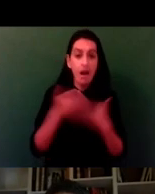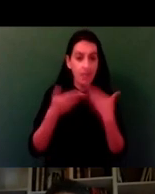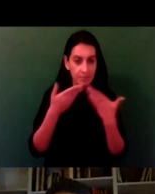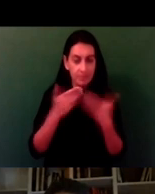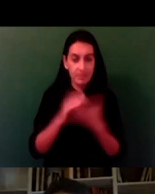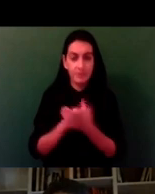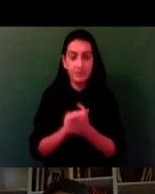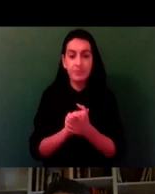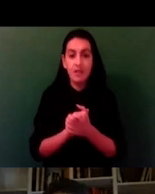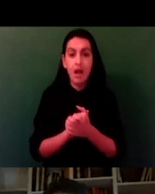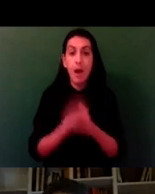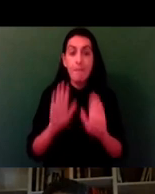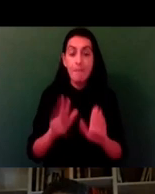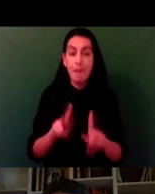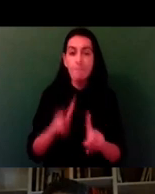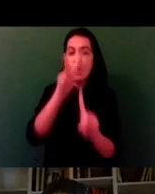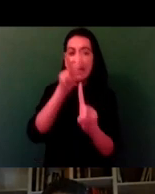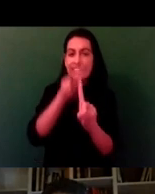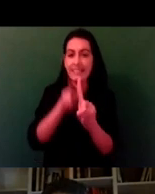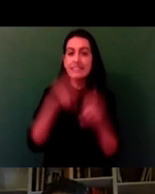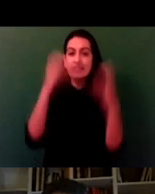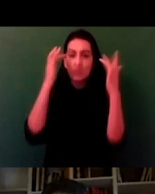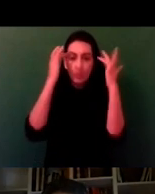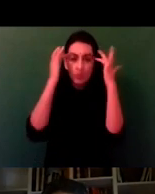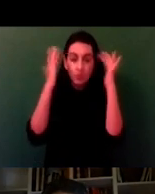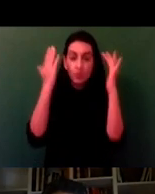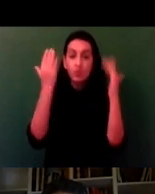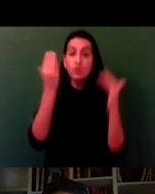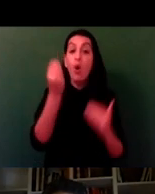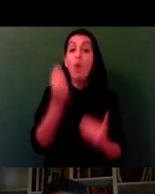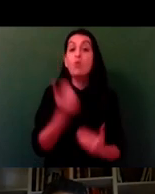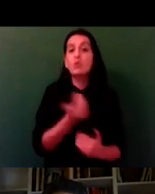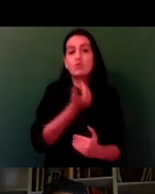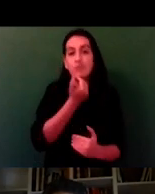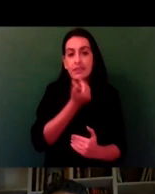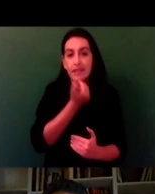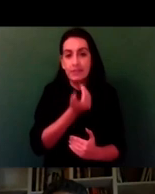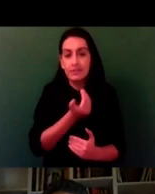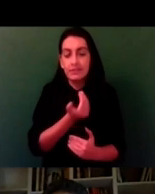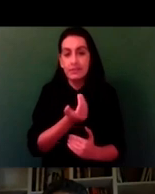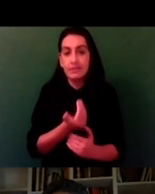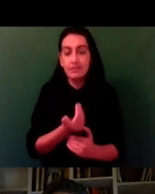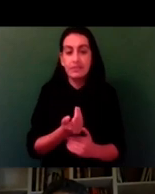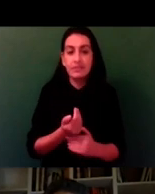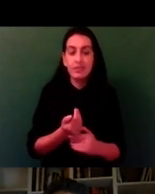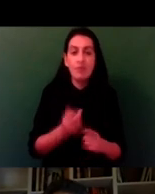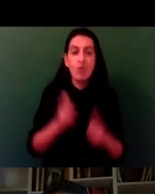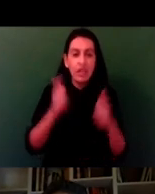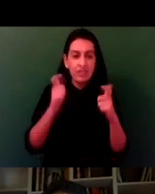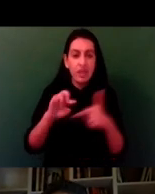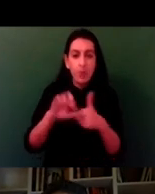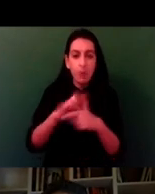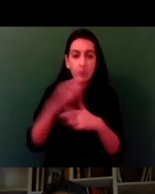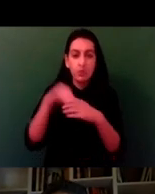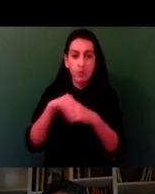ama bu katılım kültürü oluşmadan bizim hani şeye hani nasıl diyeyim kentsel projelerde katılımı